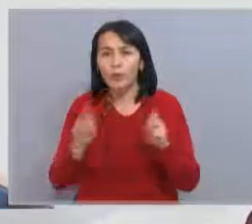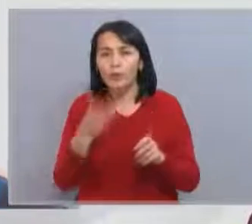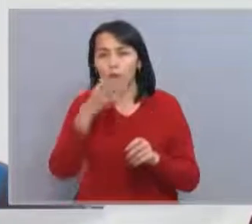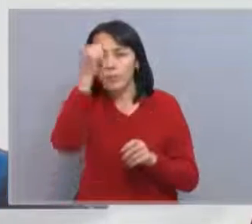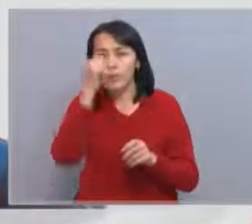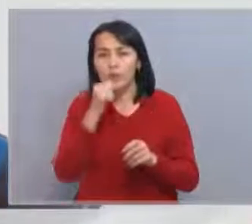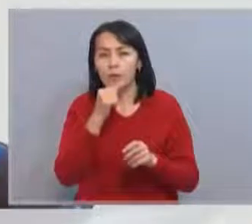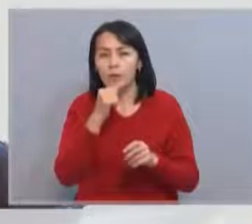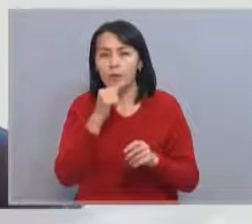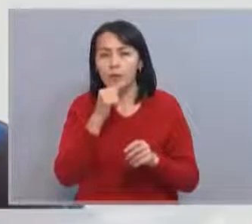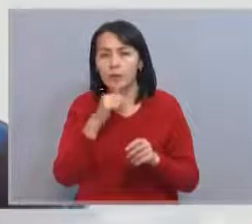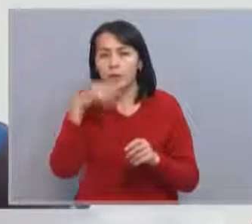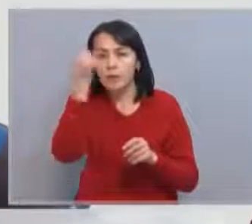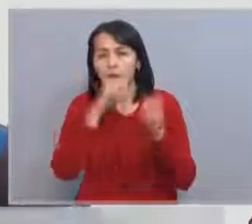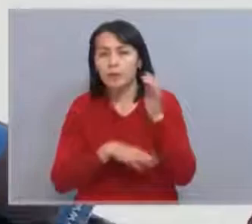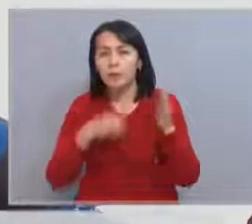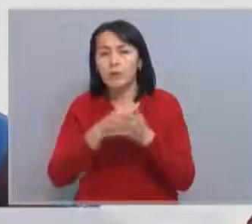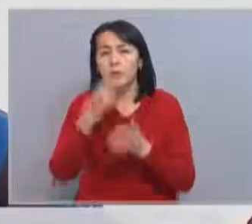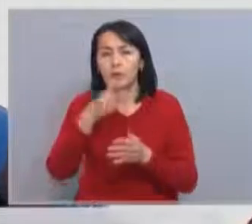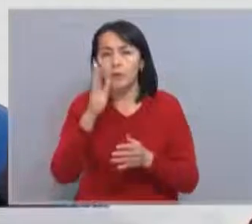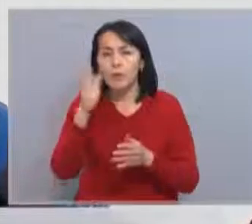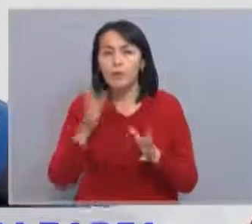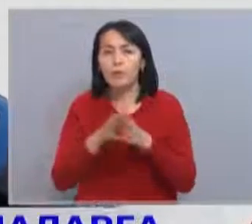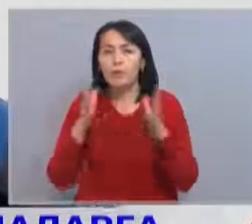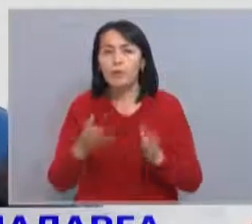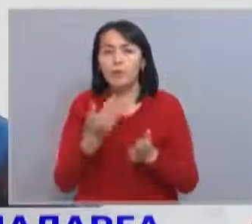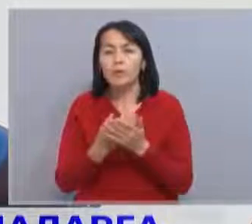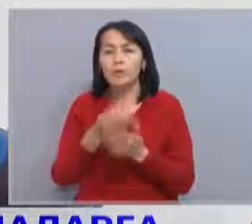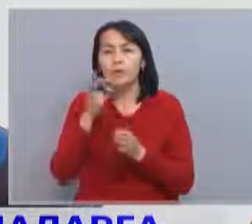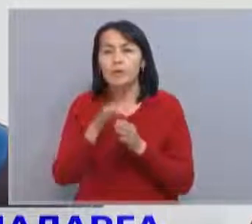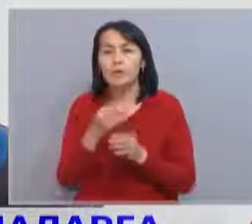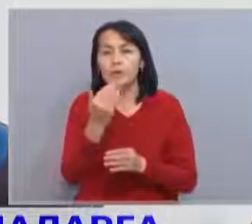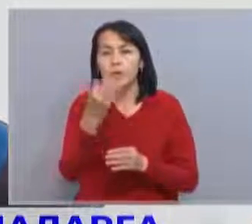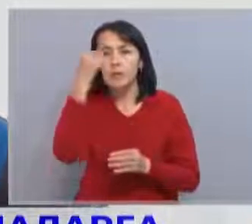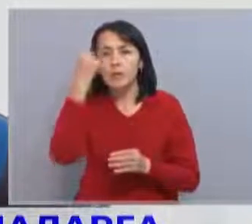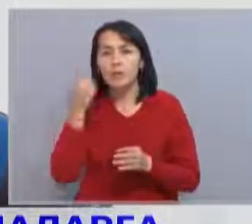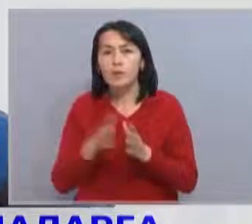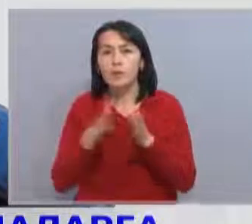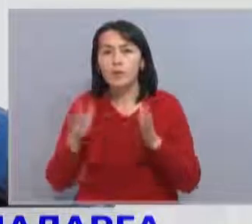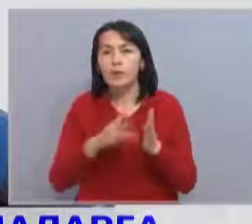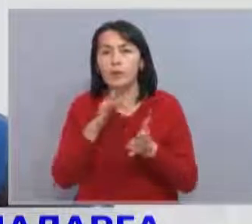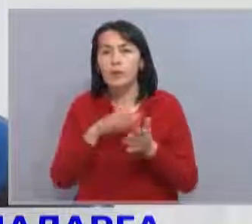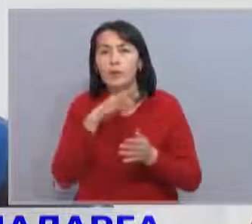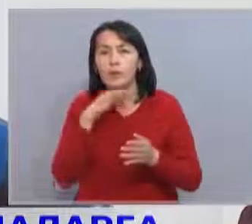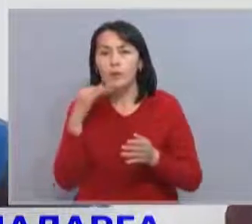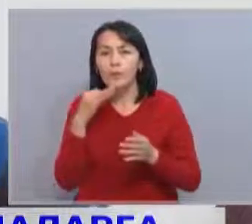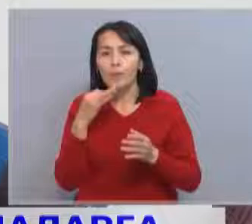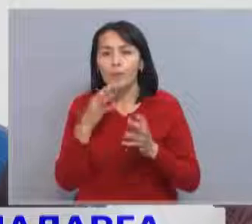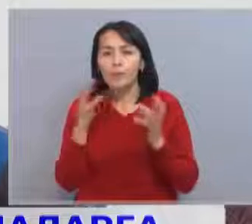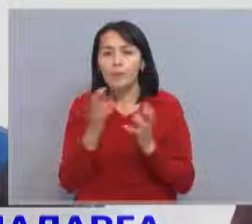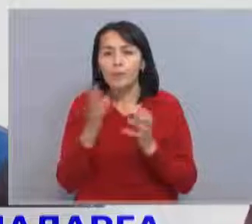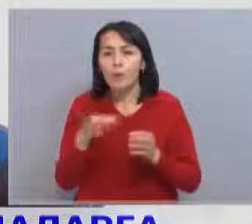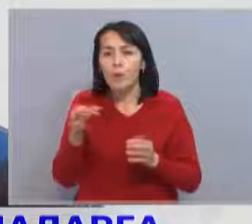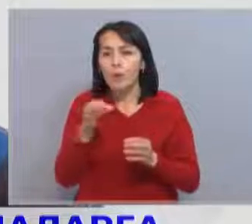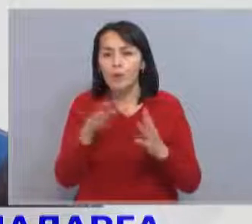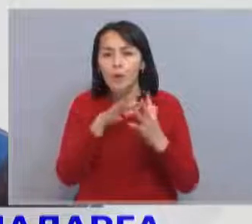айдың ішінде жылдың аяғына дейін 20 филиал болады. Бұл үлкен сұраныс, себебі сіздер білесіздер, үлкен шаһарларда ғана көп жағдай жасалатындығы өкінішке орай